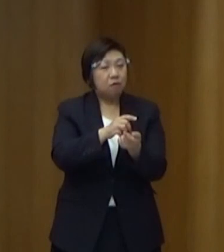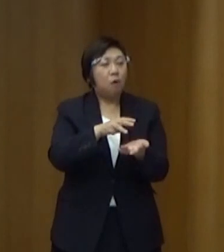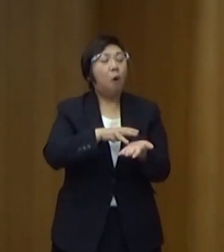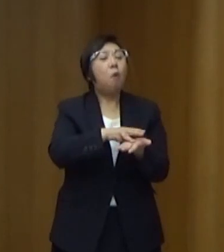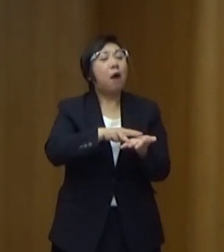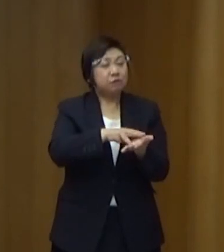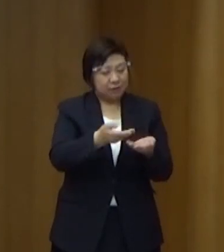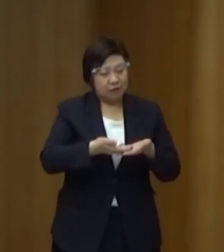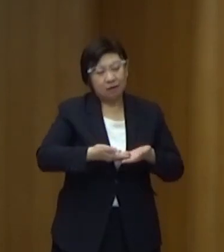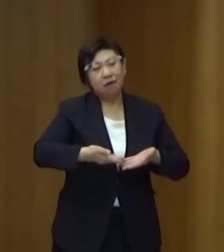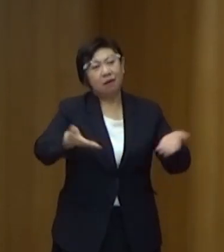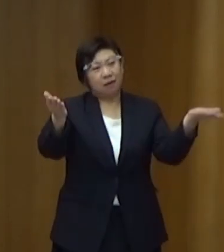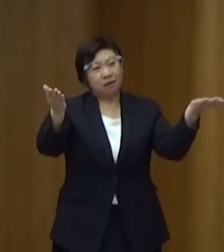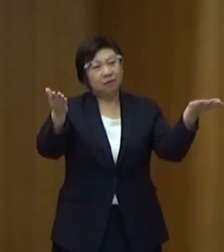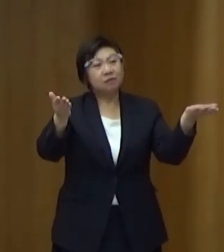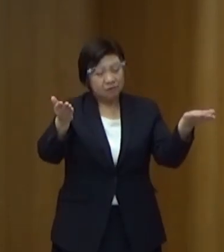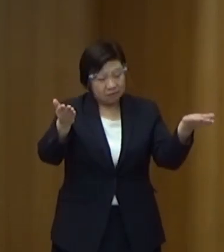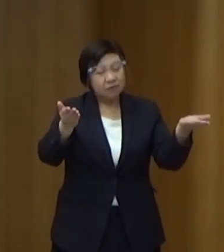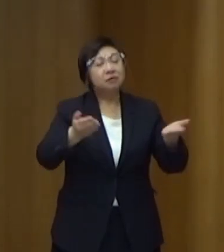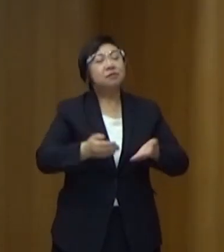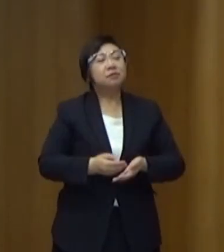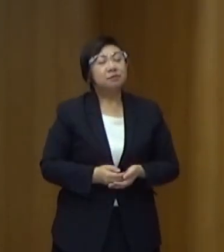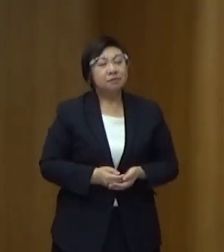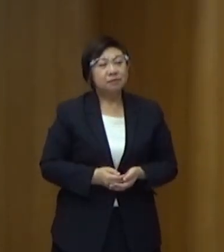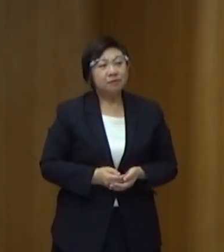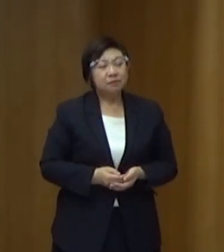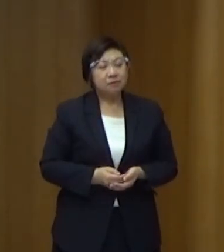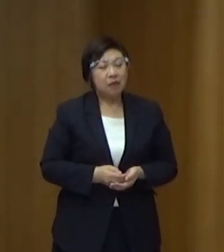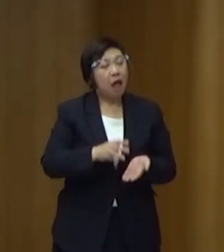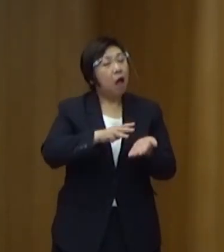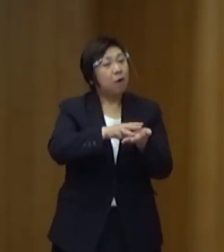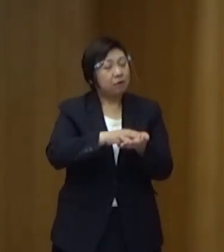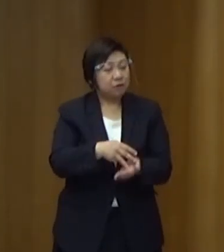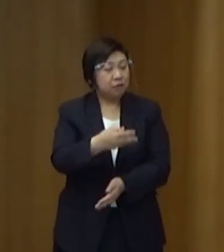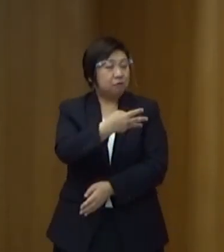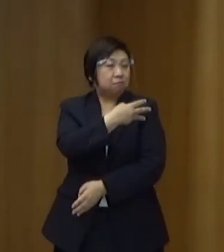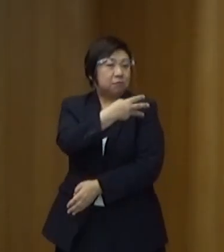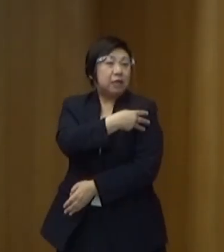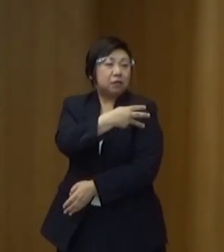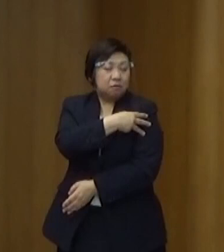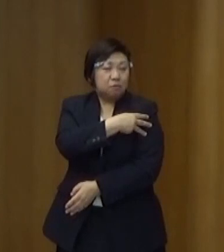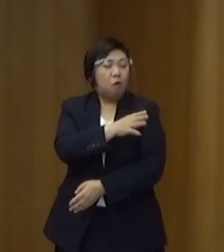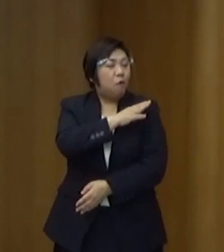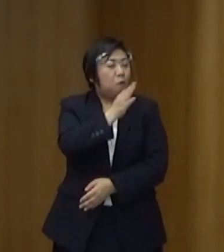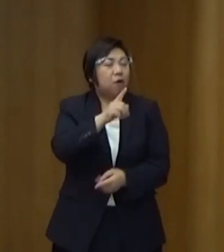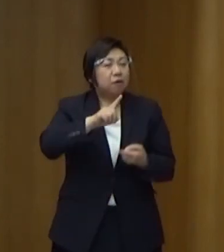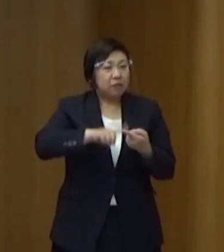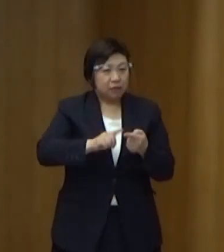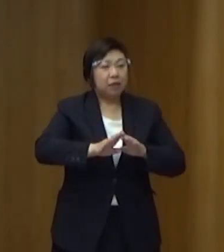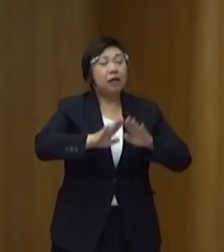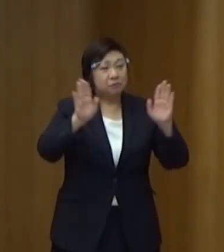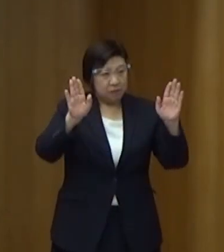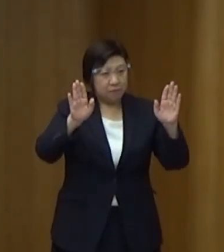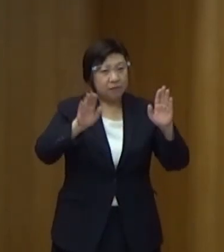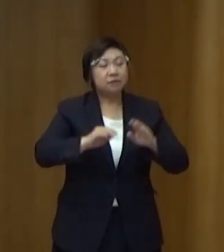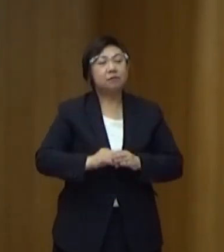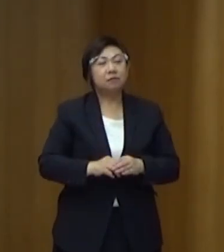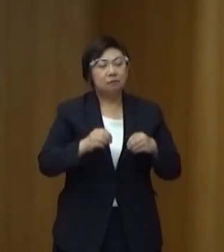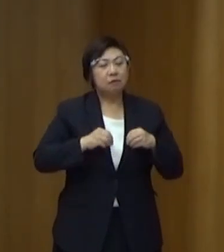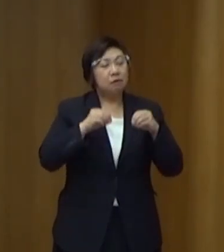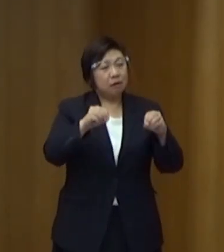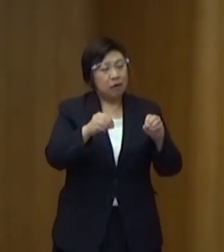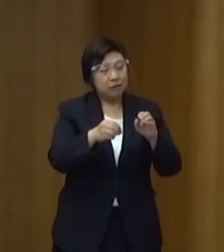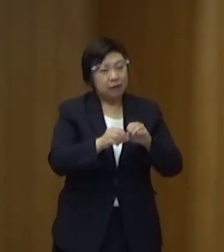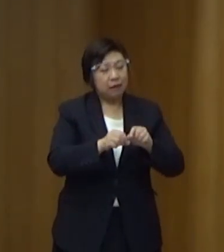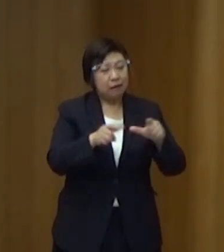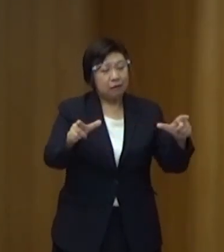の供給も開始ということになりまして、ワクチンの接種の動きも本格化をします。感染拡大防止に